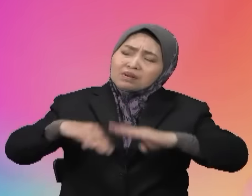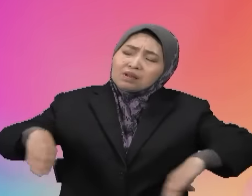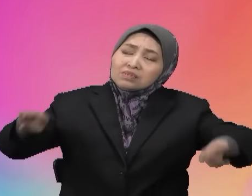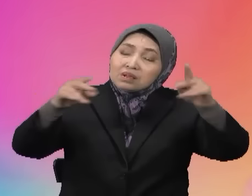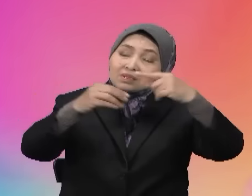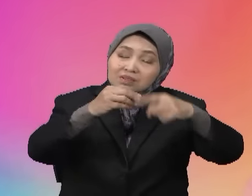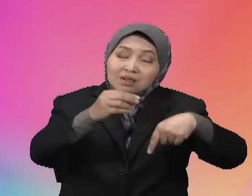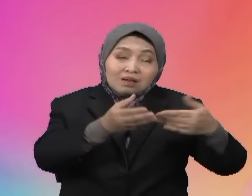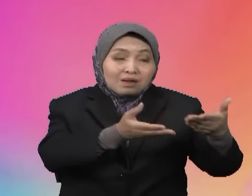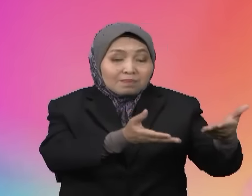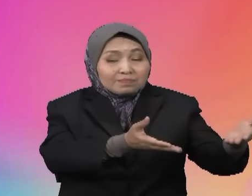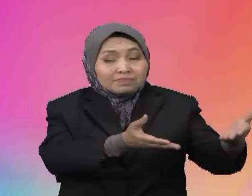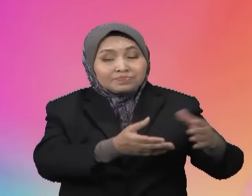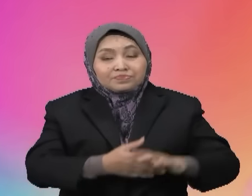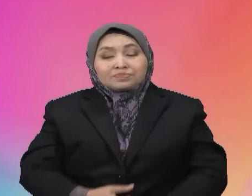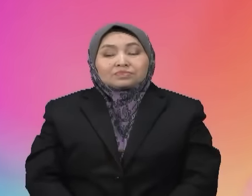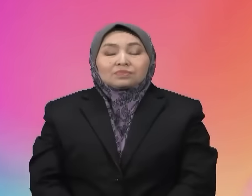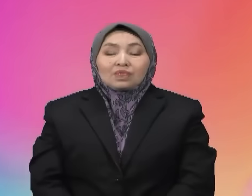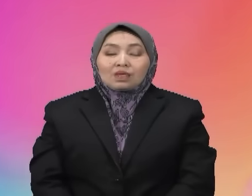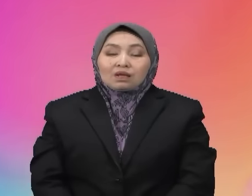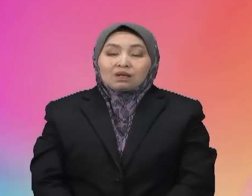أخباركم